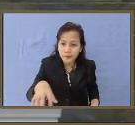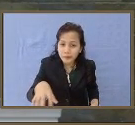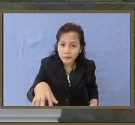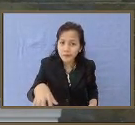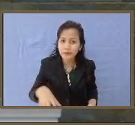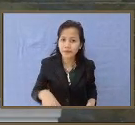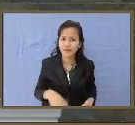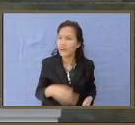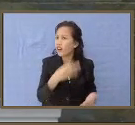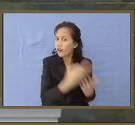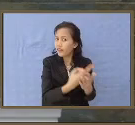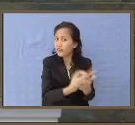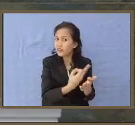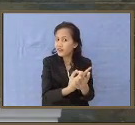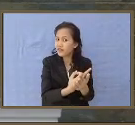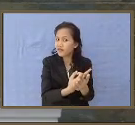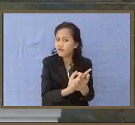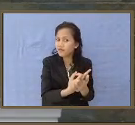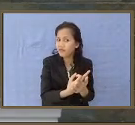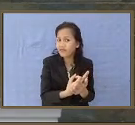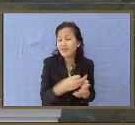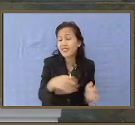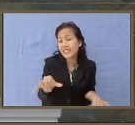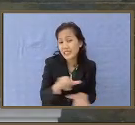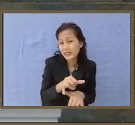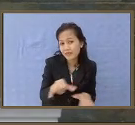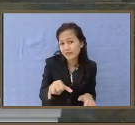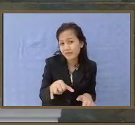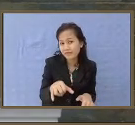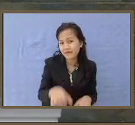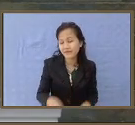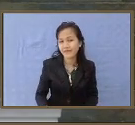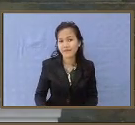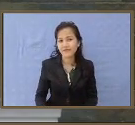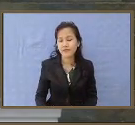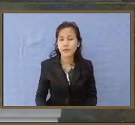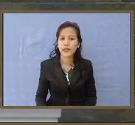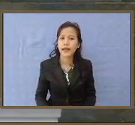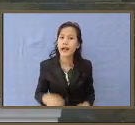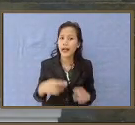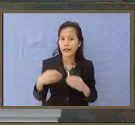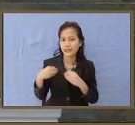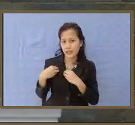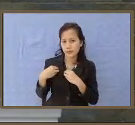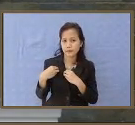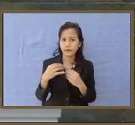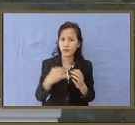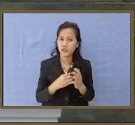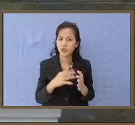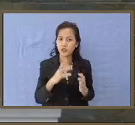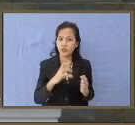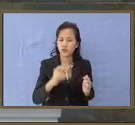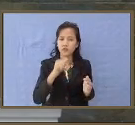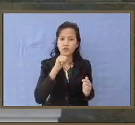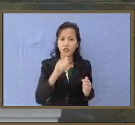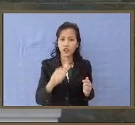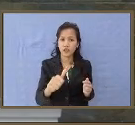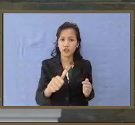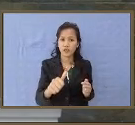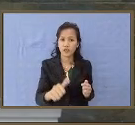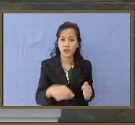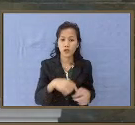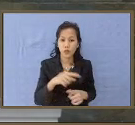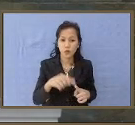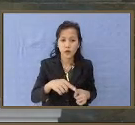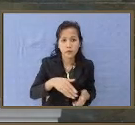yung kayamanan na yan, nagde-deteriorate din yun. Sa tanggapin natin sa hindi, pag mahinang-mahina ka na,